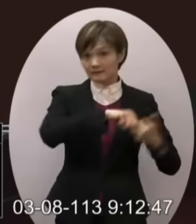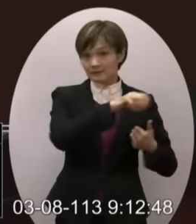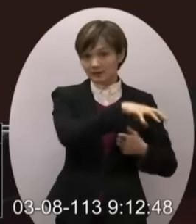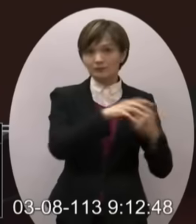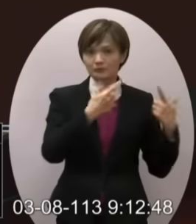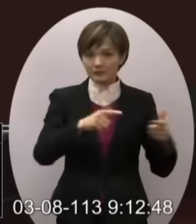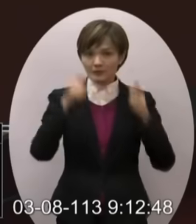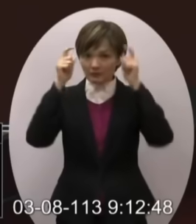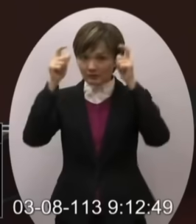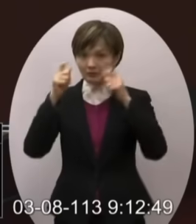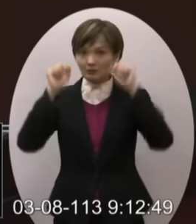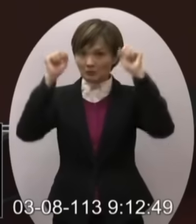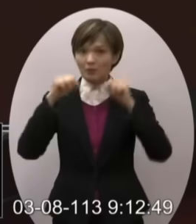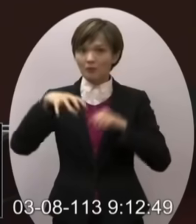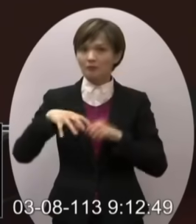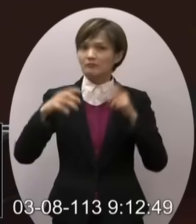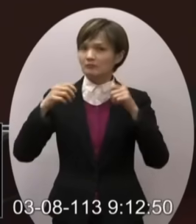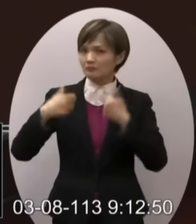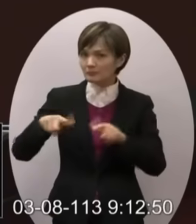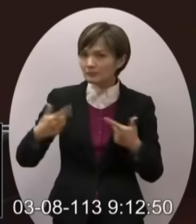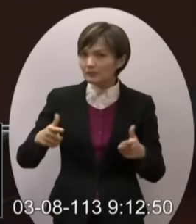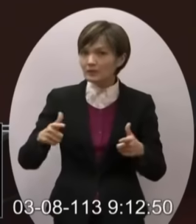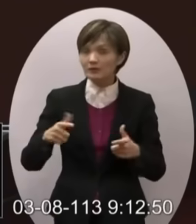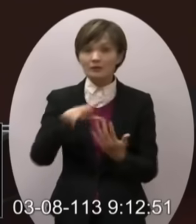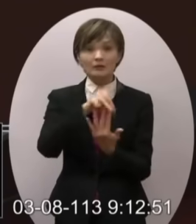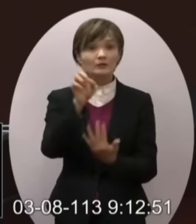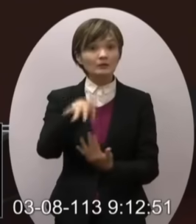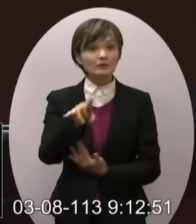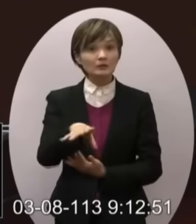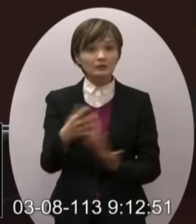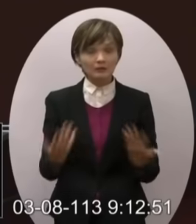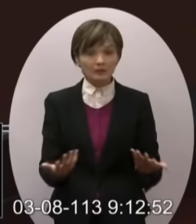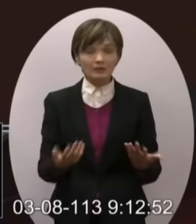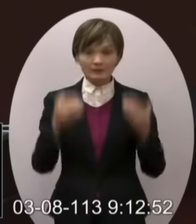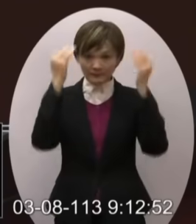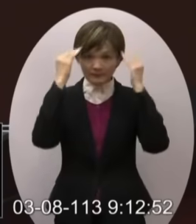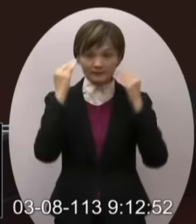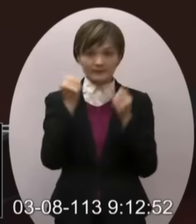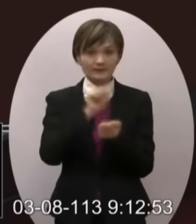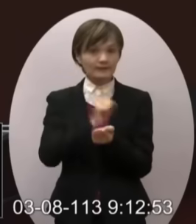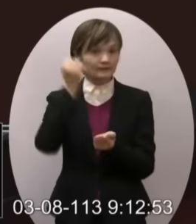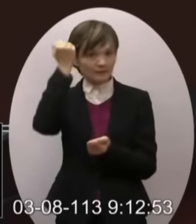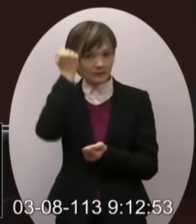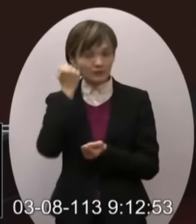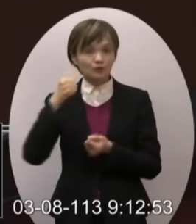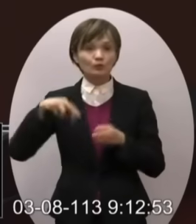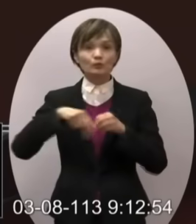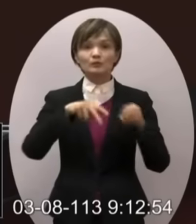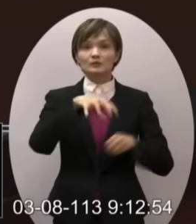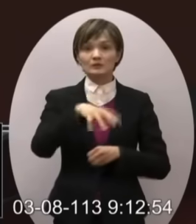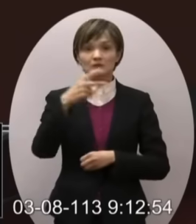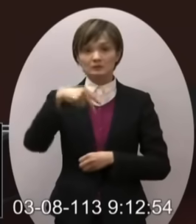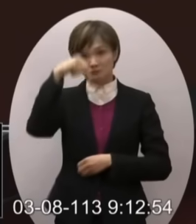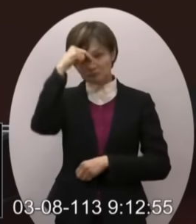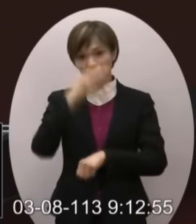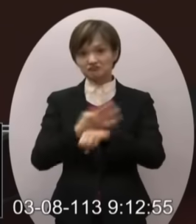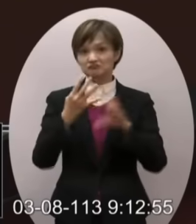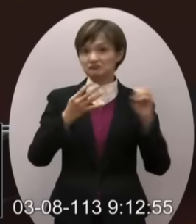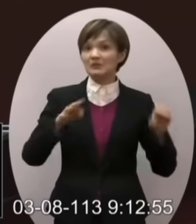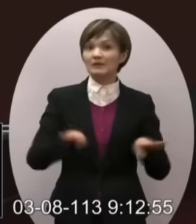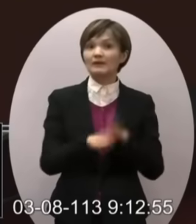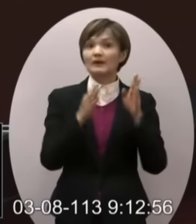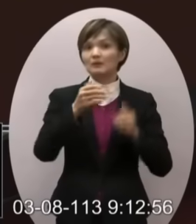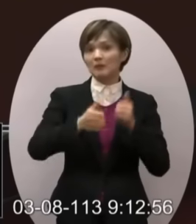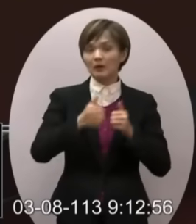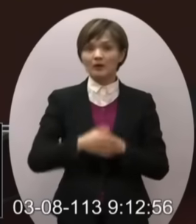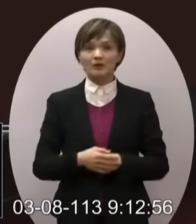的国家体育馆，而是居然选择在男子足球场， 而且是下午4点开打，只有千